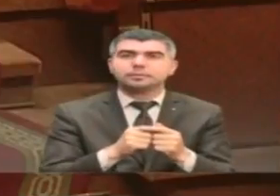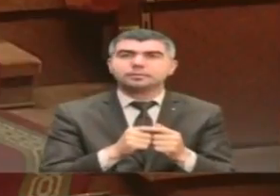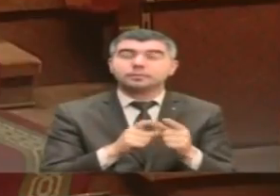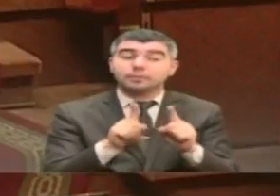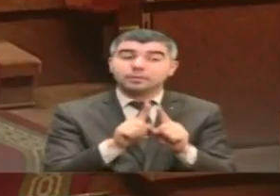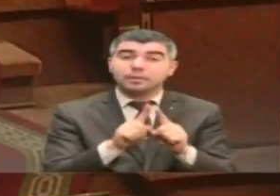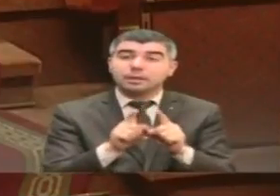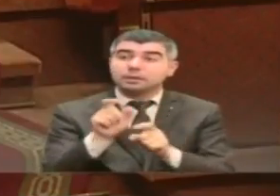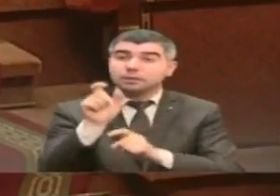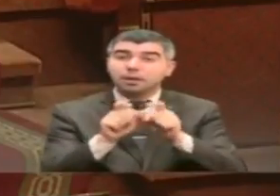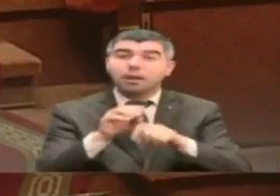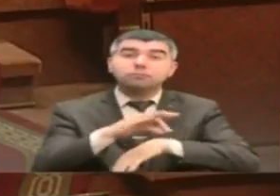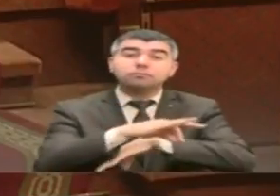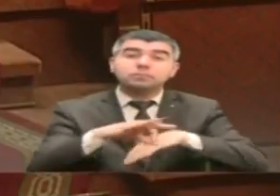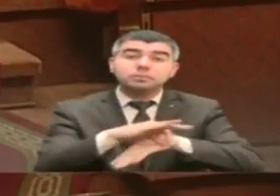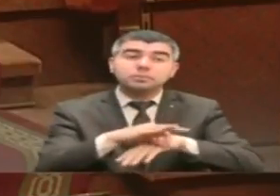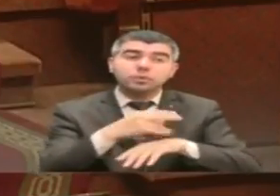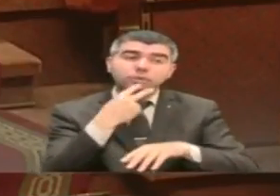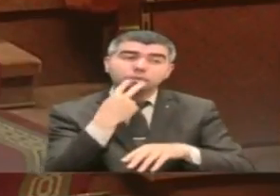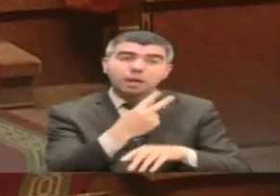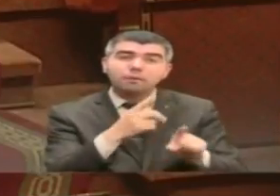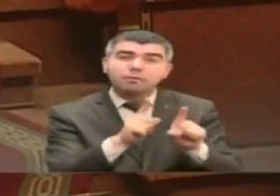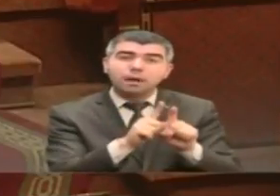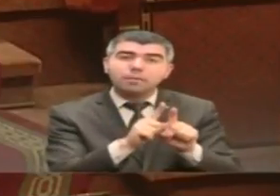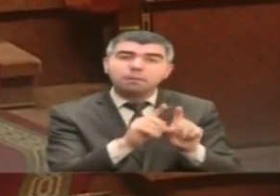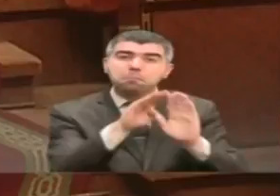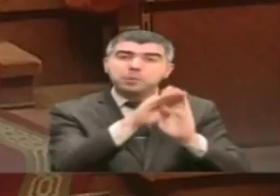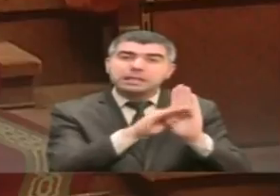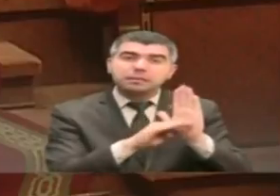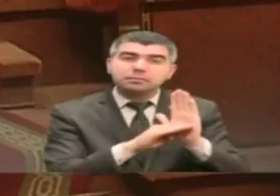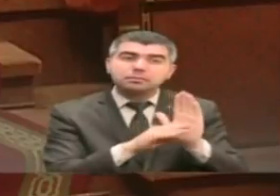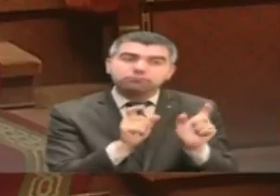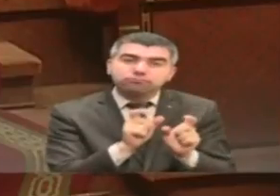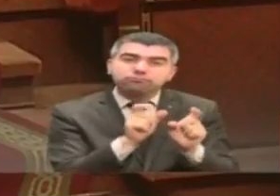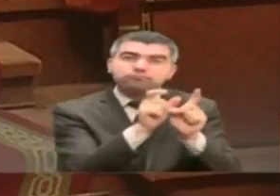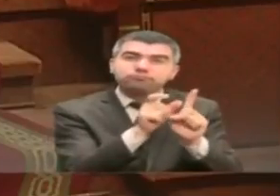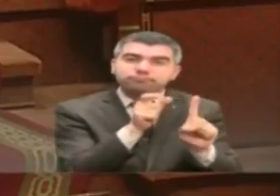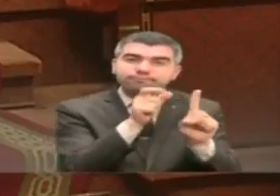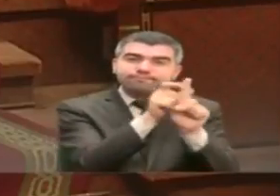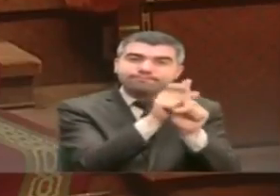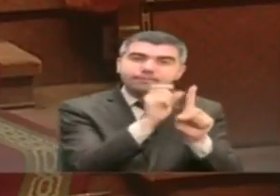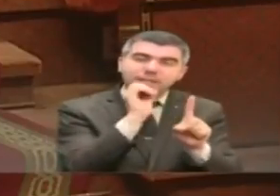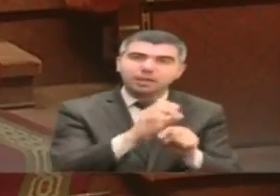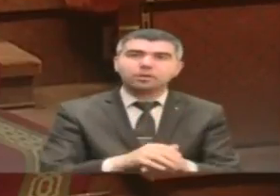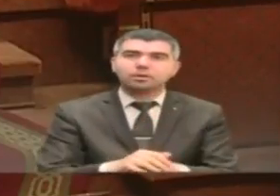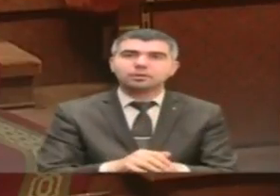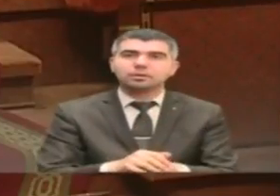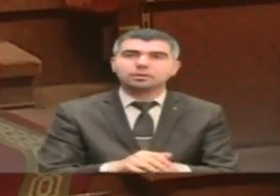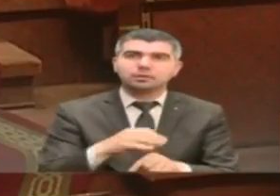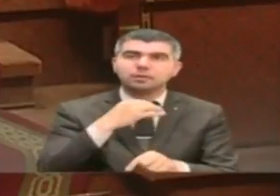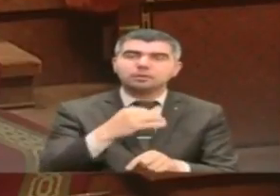لجنه جهويه خاصه بمهمه فحص دراسه التاثير على البيئه، لان السؤال تمحور على هذه القضيه هذه. وانا